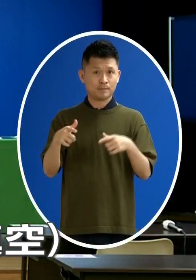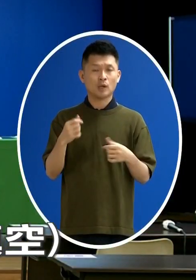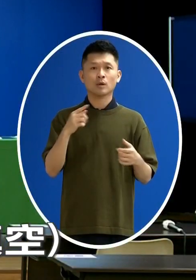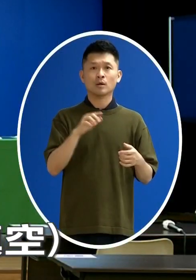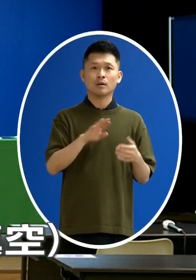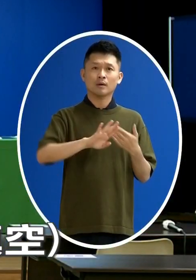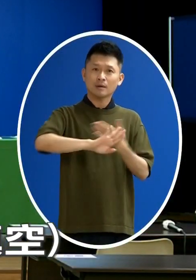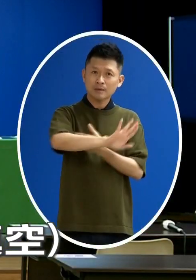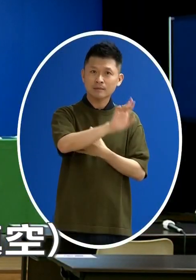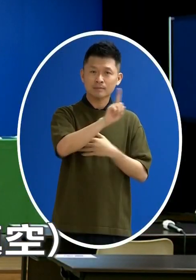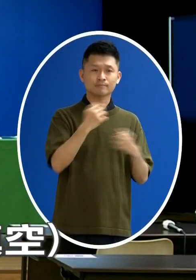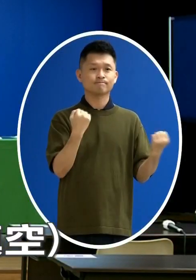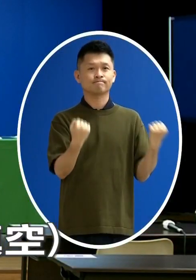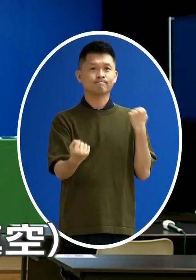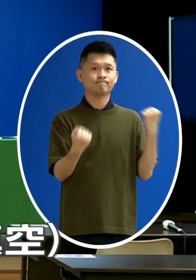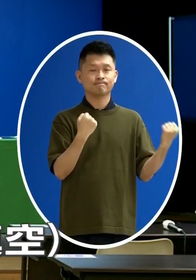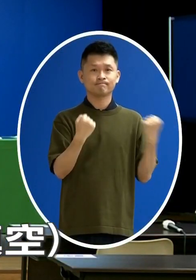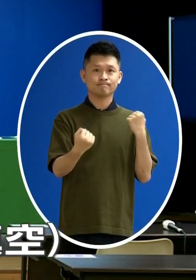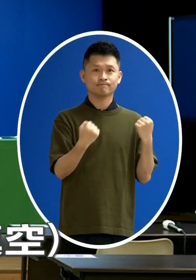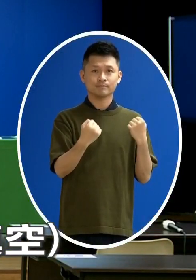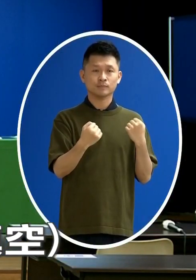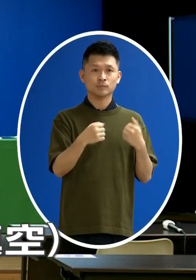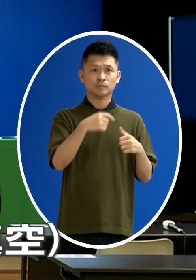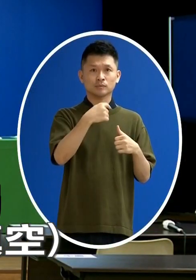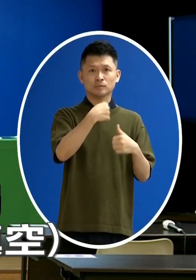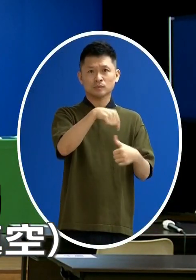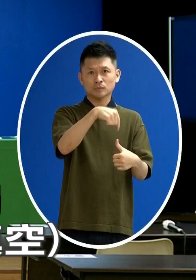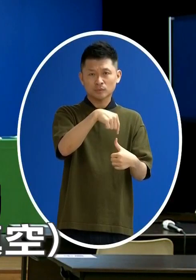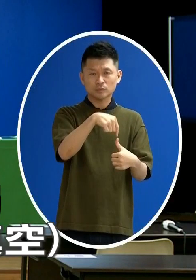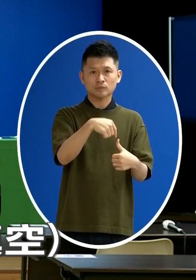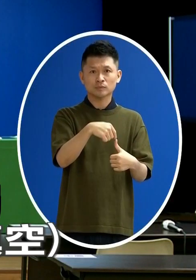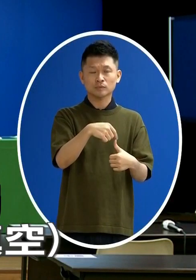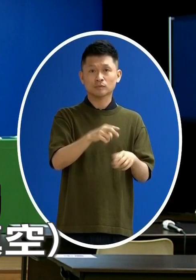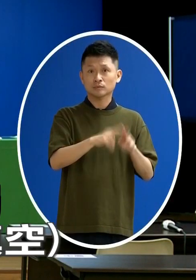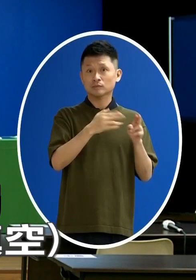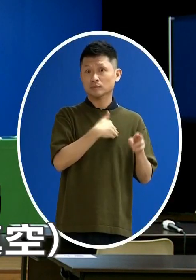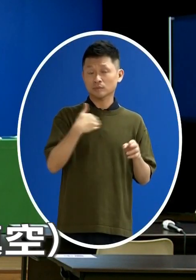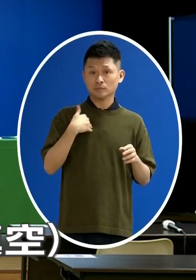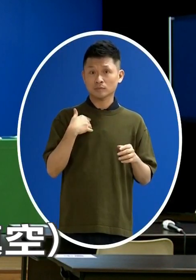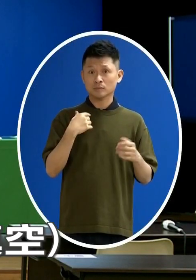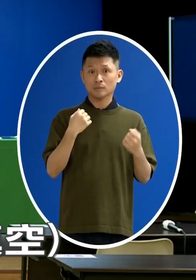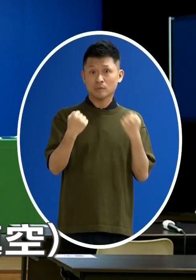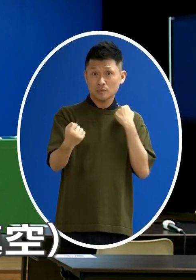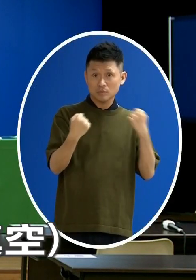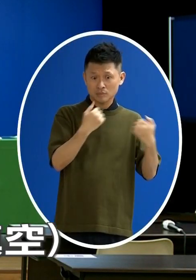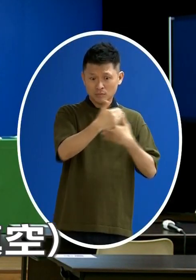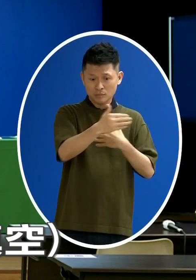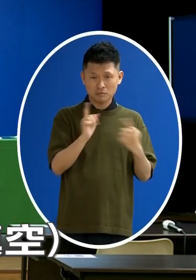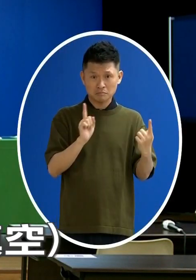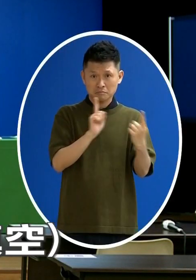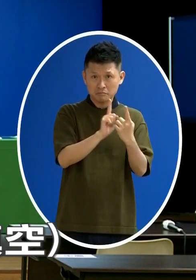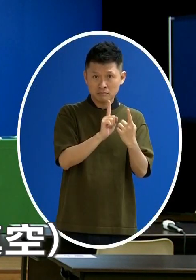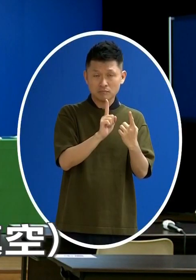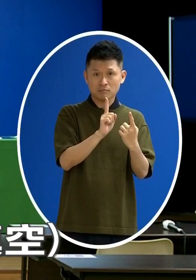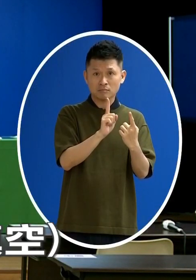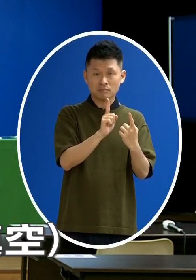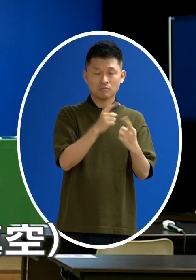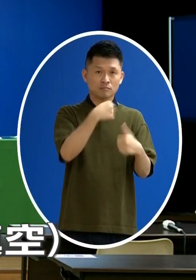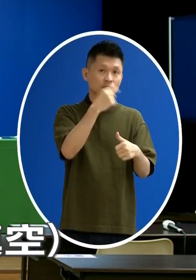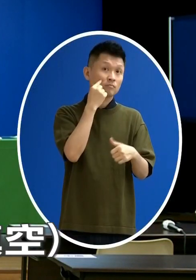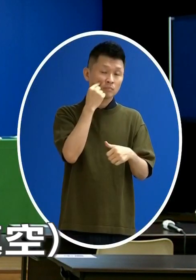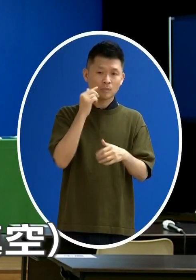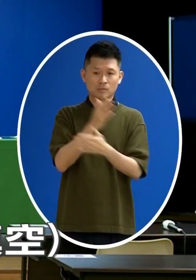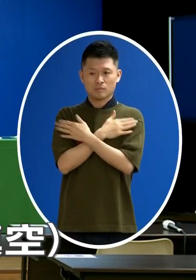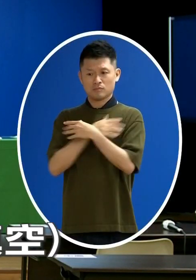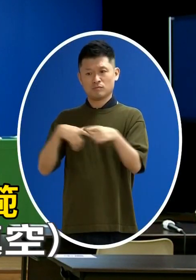身房它不接触教学就可以来开放，可是其实健身房不接触其实很难达成，但反观幼儿园为什么